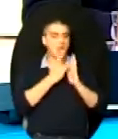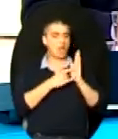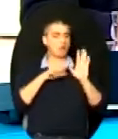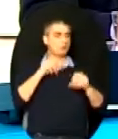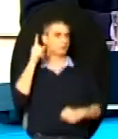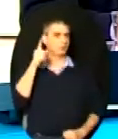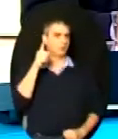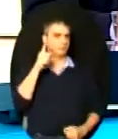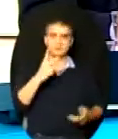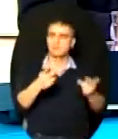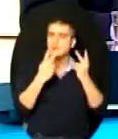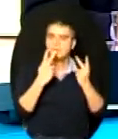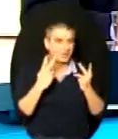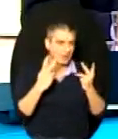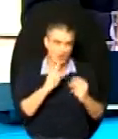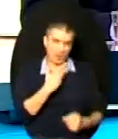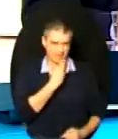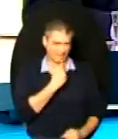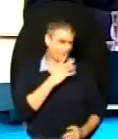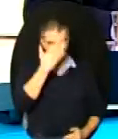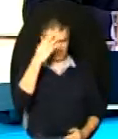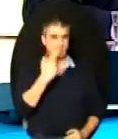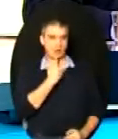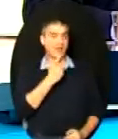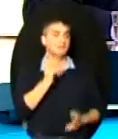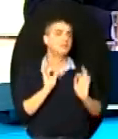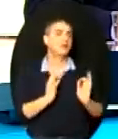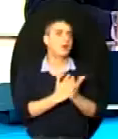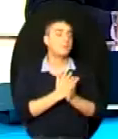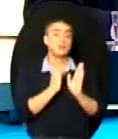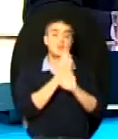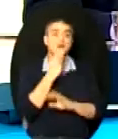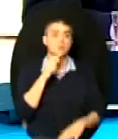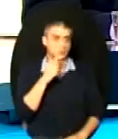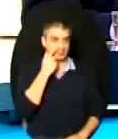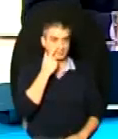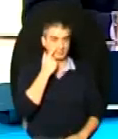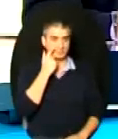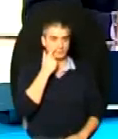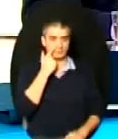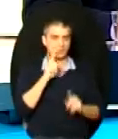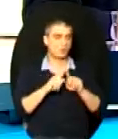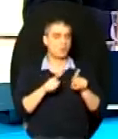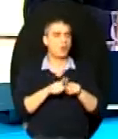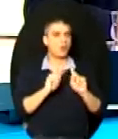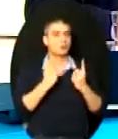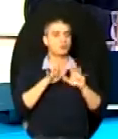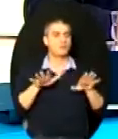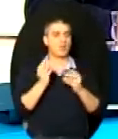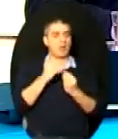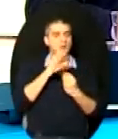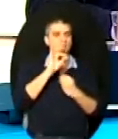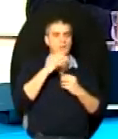בשטחים, ובעיקר, אולי זה לא פופולרי לומר את זה, אבל זאת האמת, הטרור היהודי הוא סוג של תופעת לוואי של השליטה